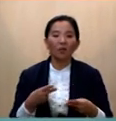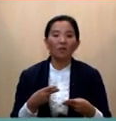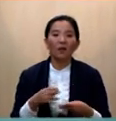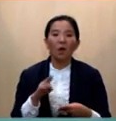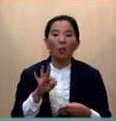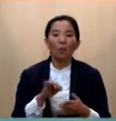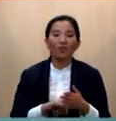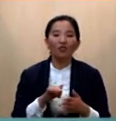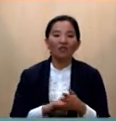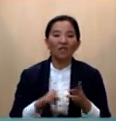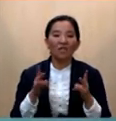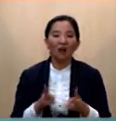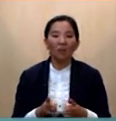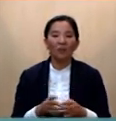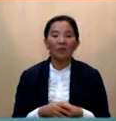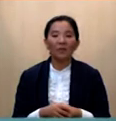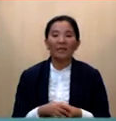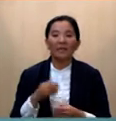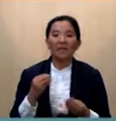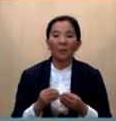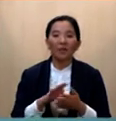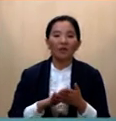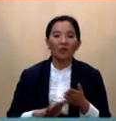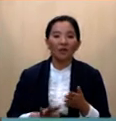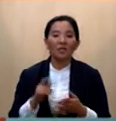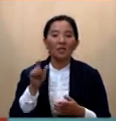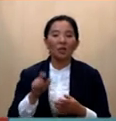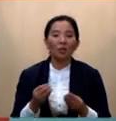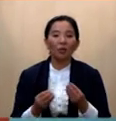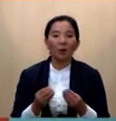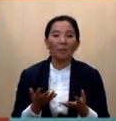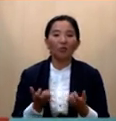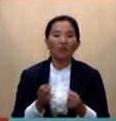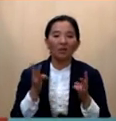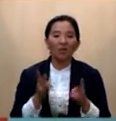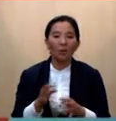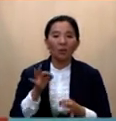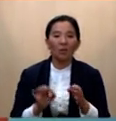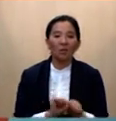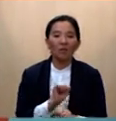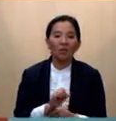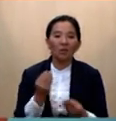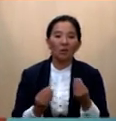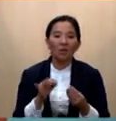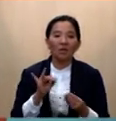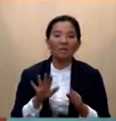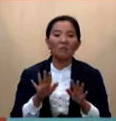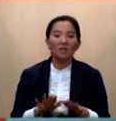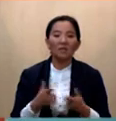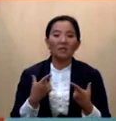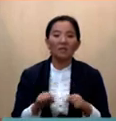по причине травмы. Игра продолжается, игрок получил травму, судья останавливает игру, и с места,